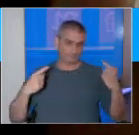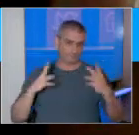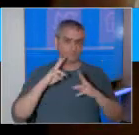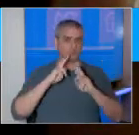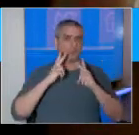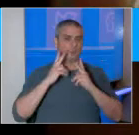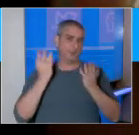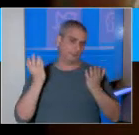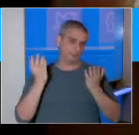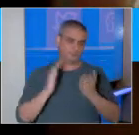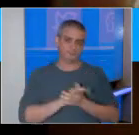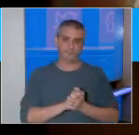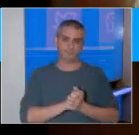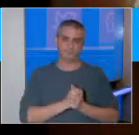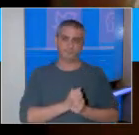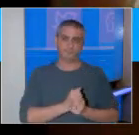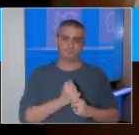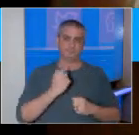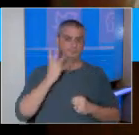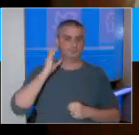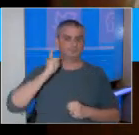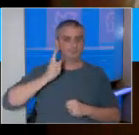מיני נוסחים, בסנקציות